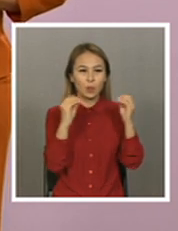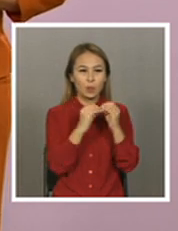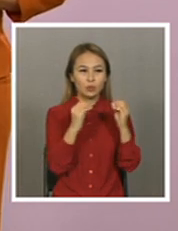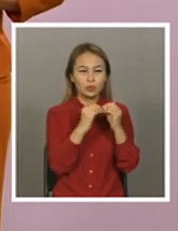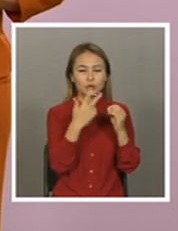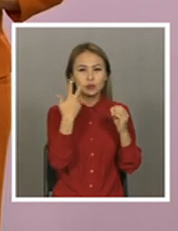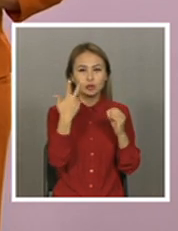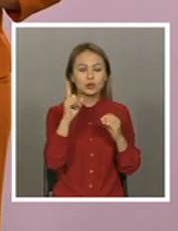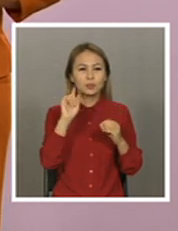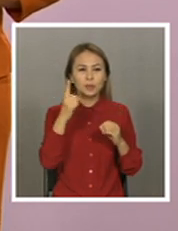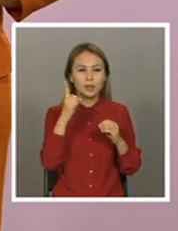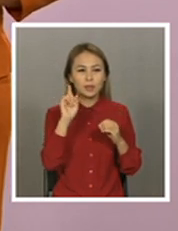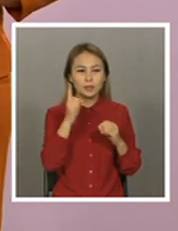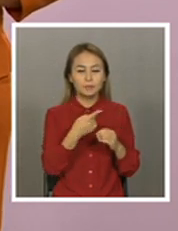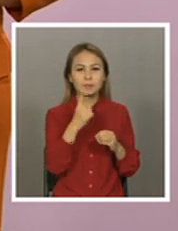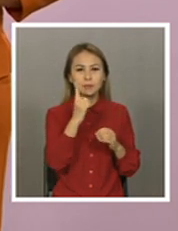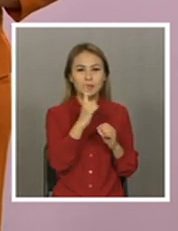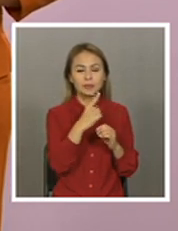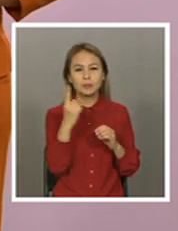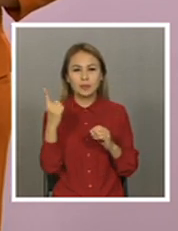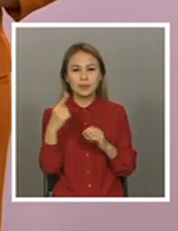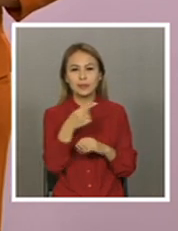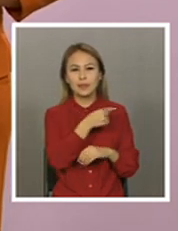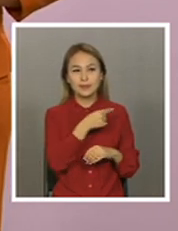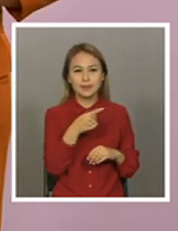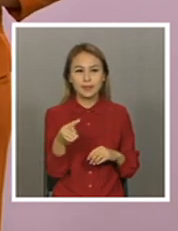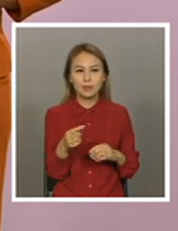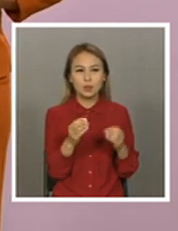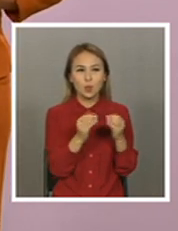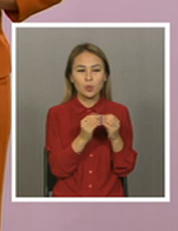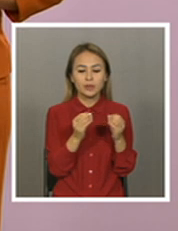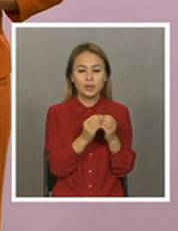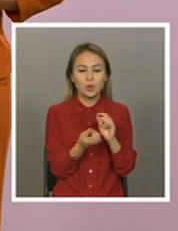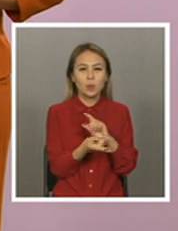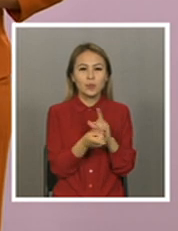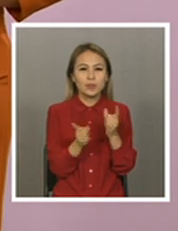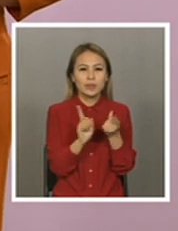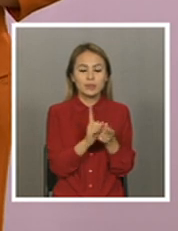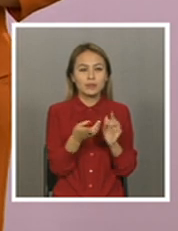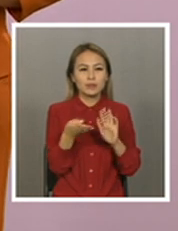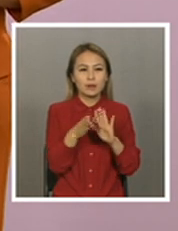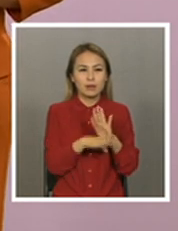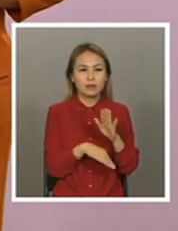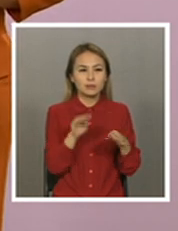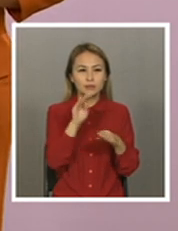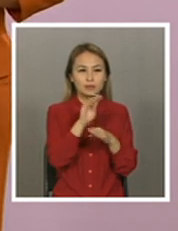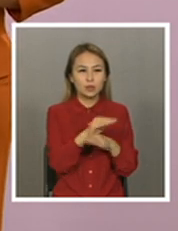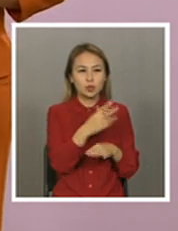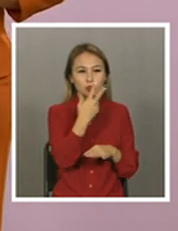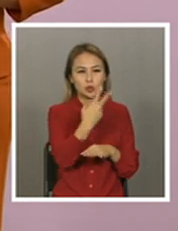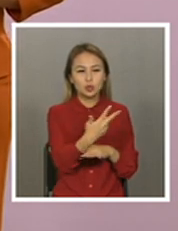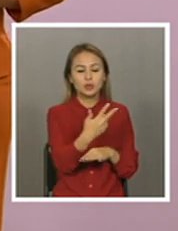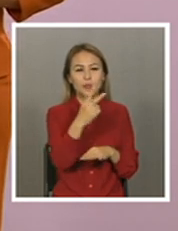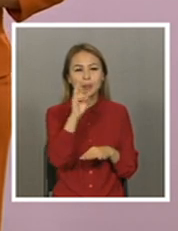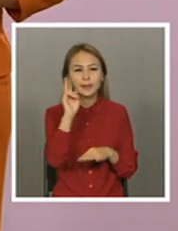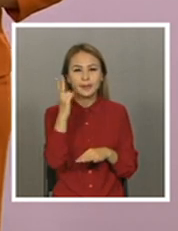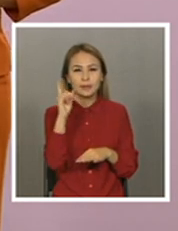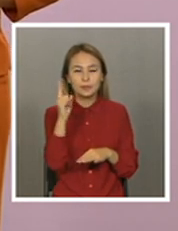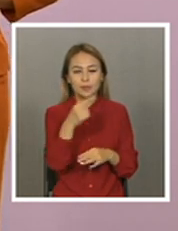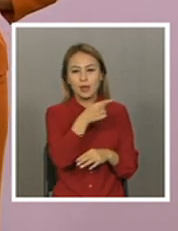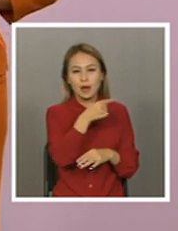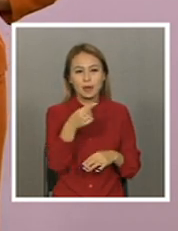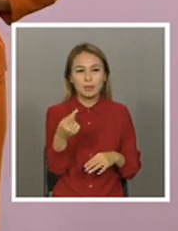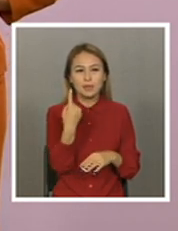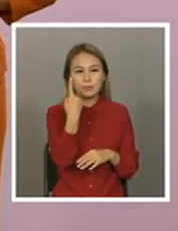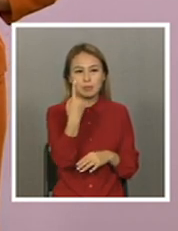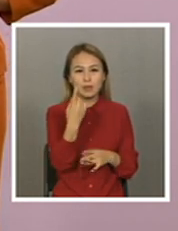бірлік. Бірліктен бірлікті азайтамыз, ондықтар өзгерсіз қалады. 3 бірлік пен 2 бірліктің айырмасы